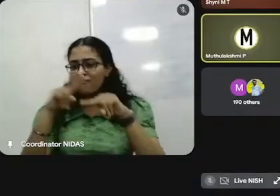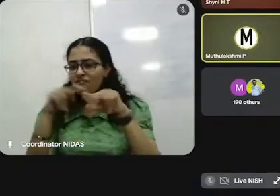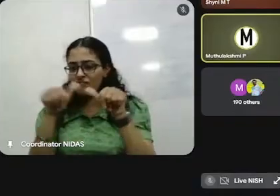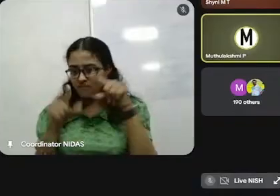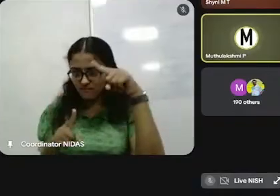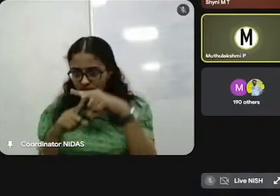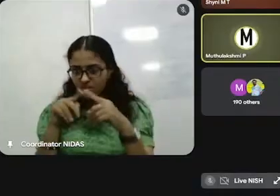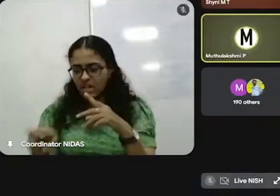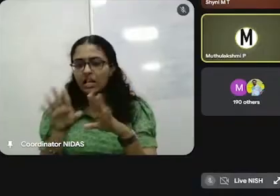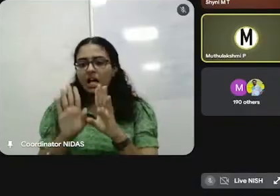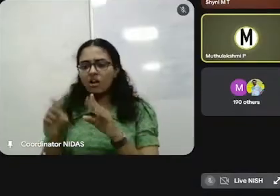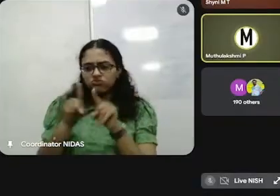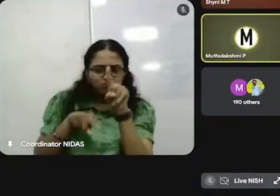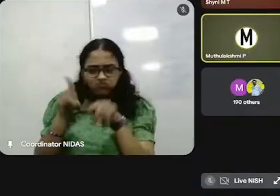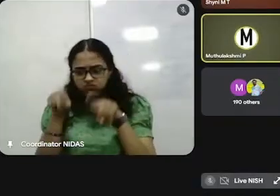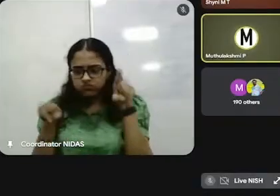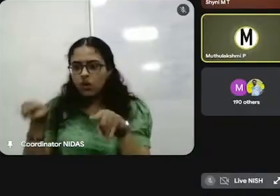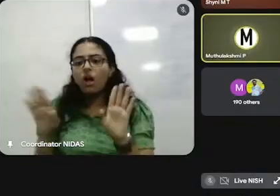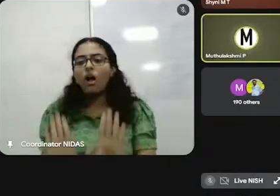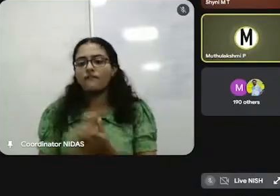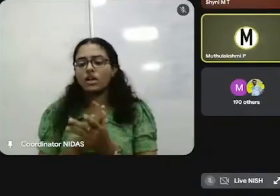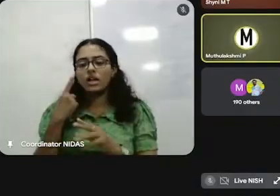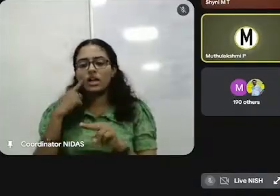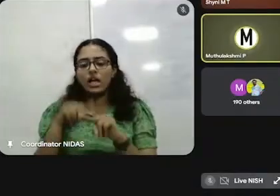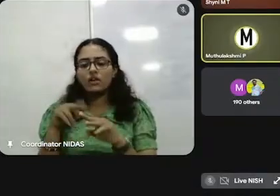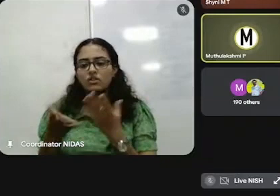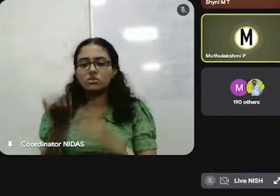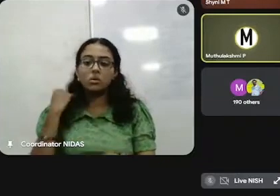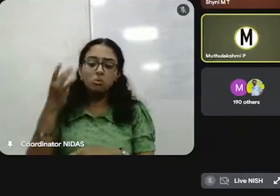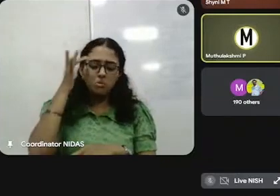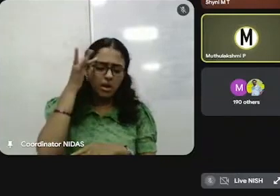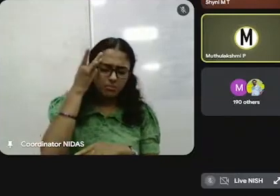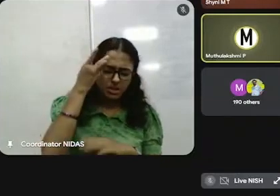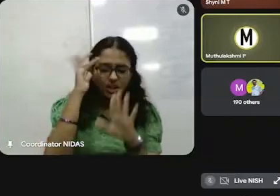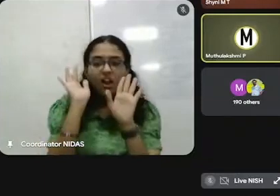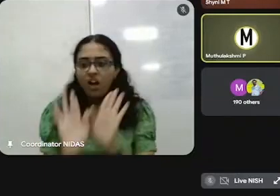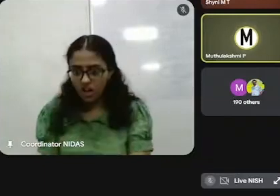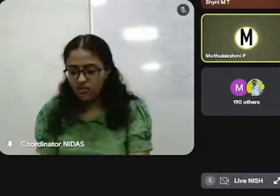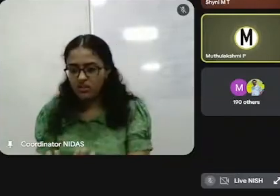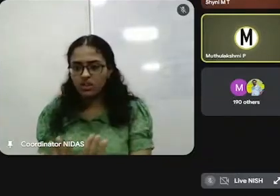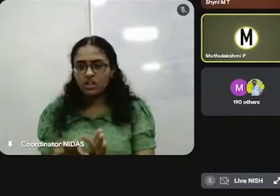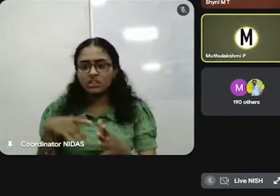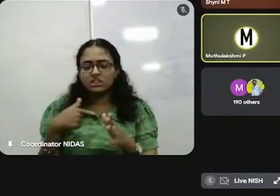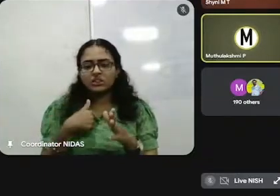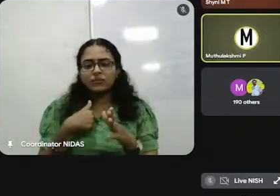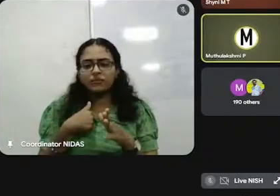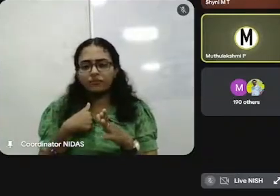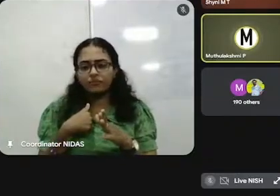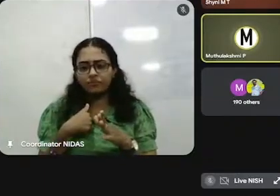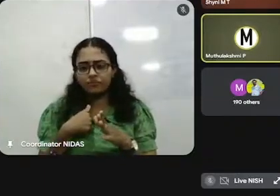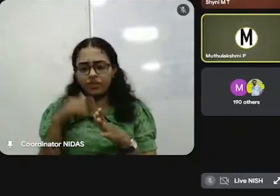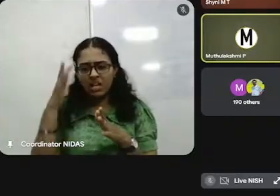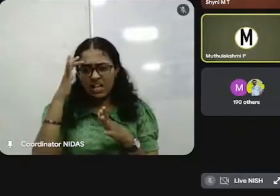ഒരു ഫ്ലക്ച്വേഷൻസ് ഉണ്ടാകും. ഫോർ എക്സാമ്പിൾ, നേരത്തെ ഒരു ഹൈപ്പർ ടെൻഷൻസ് ഉണ്ടെങ്കിൽ, ഫോർ എക്സാമ്പിൾ യുവർ BP മേ ബി ലൈക്ക് 160